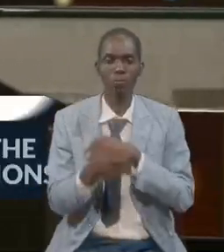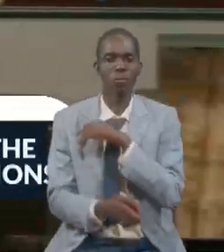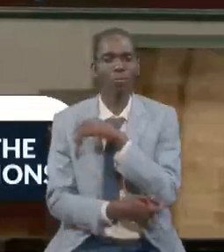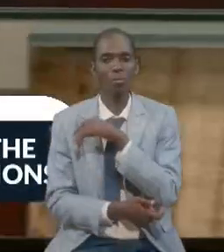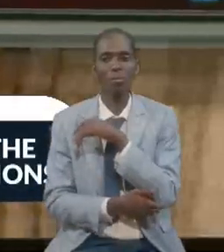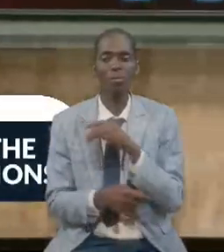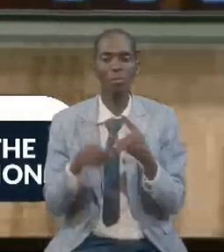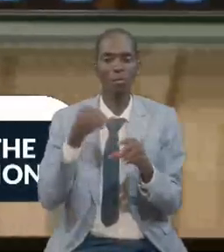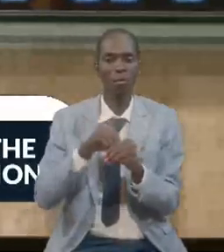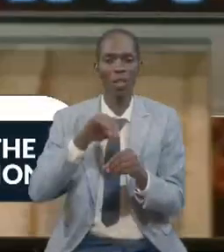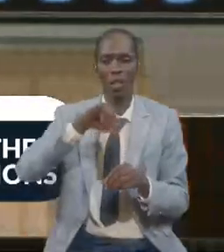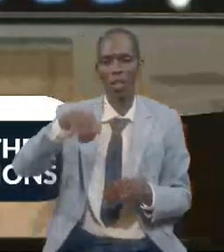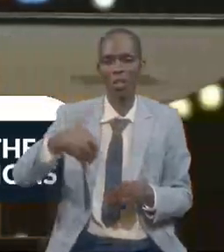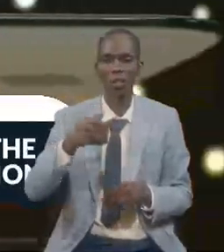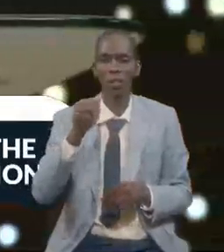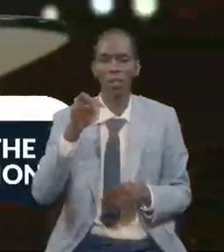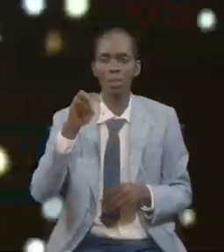en supportant les